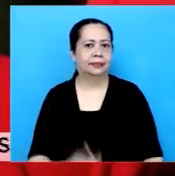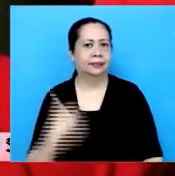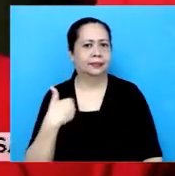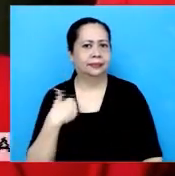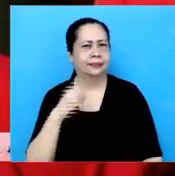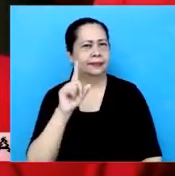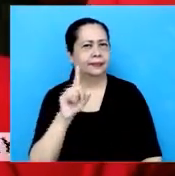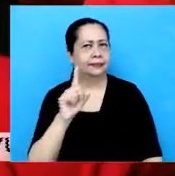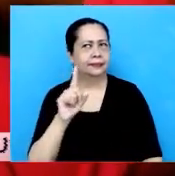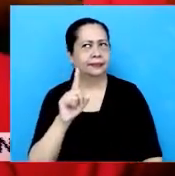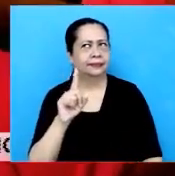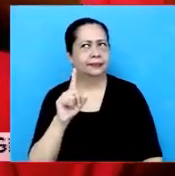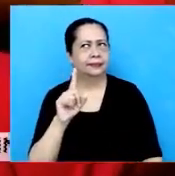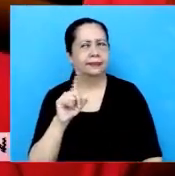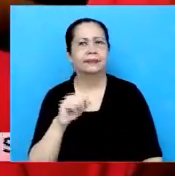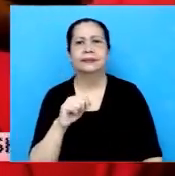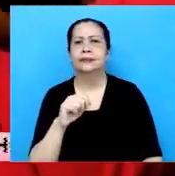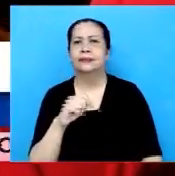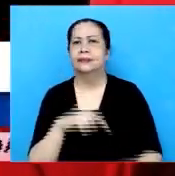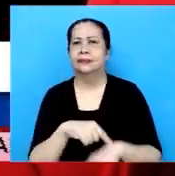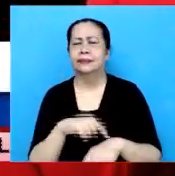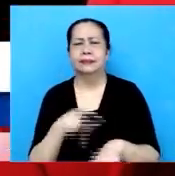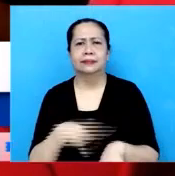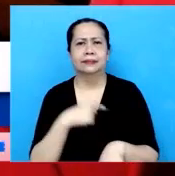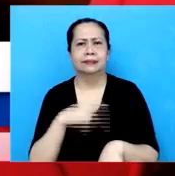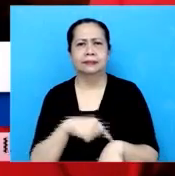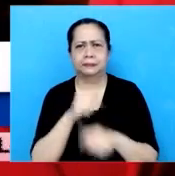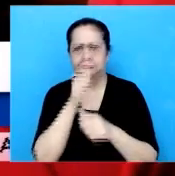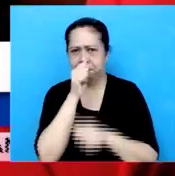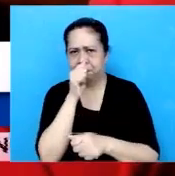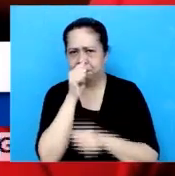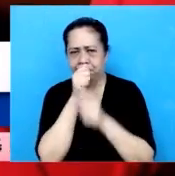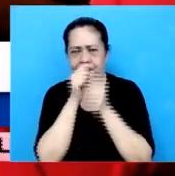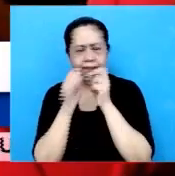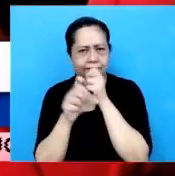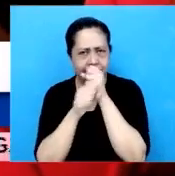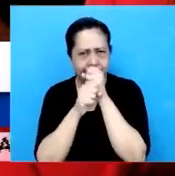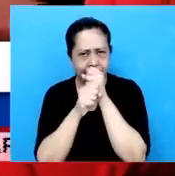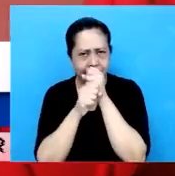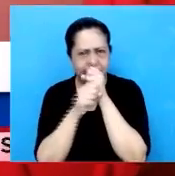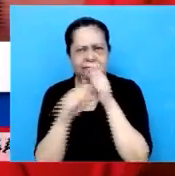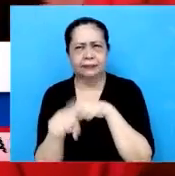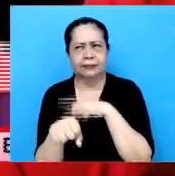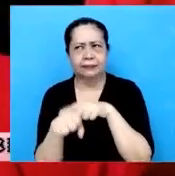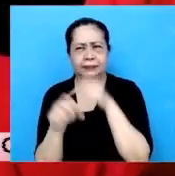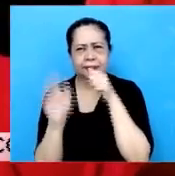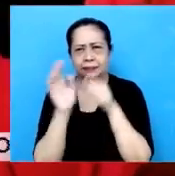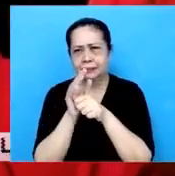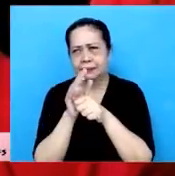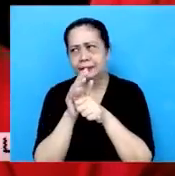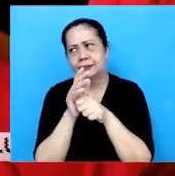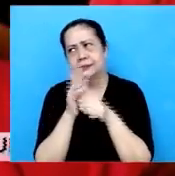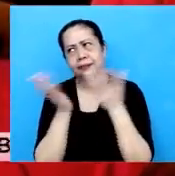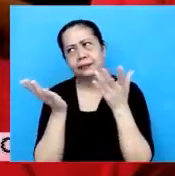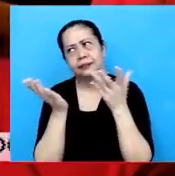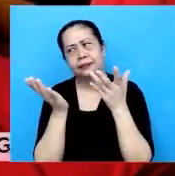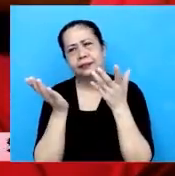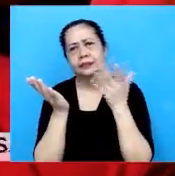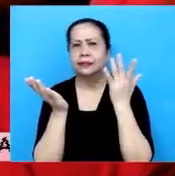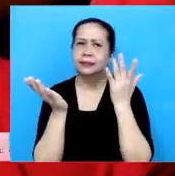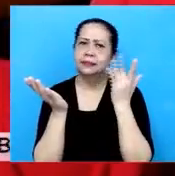isang scenario na matagal kong tinago. Matagal ko siyang tinago in a way